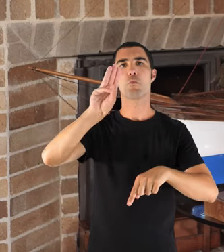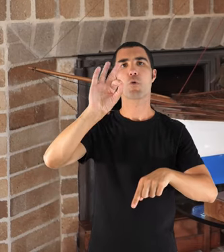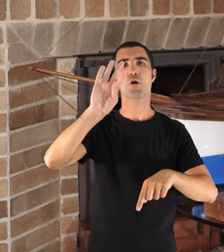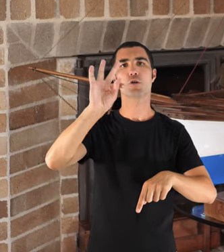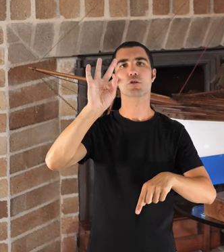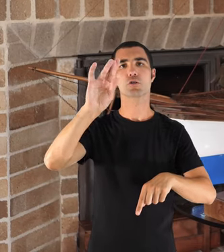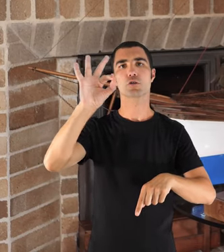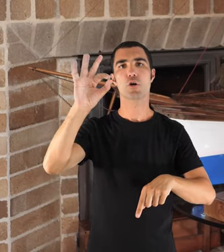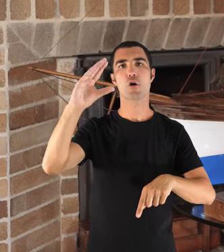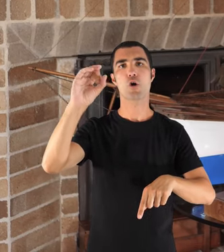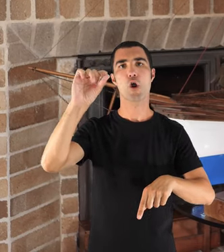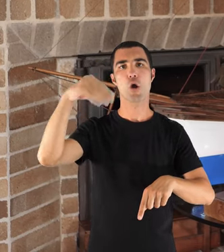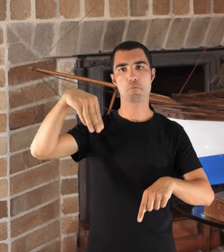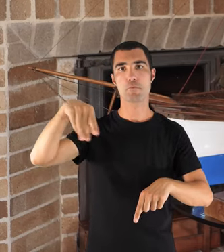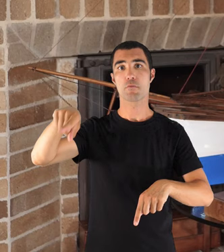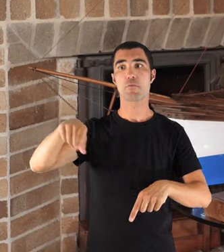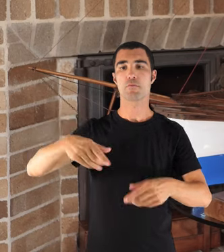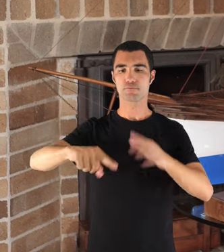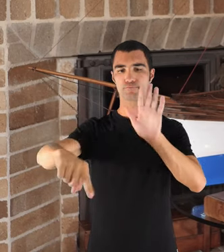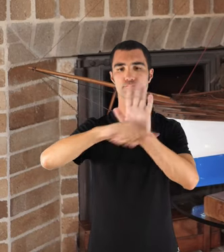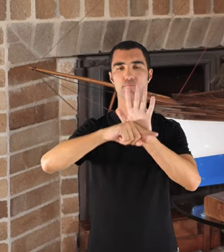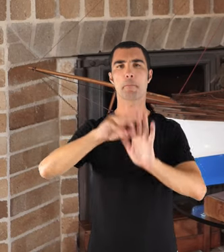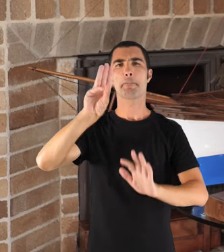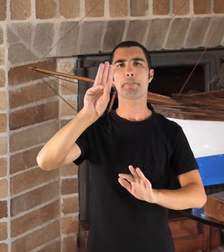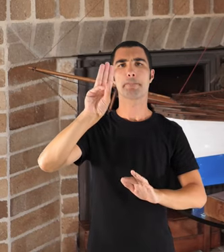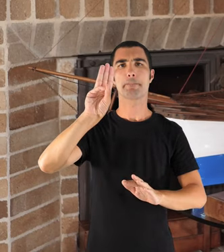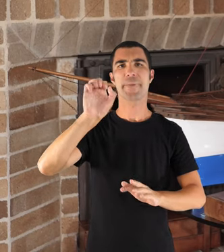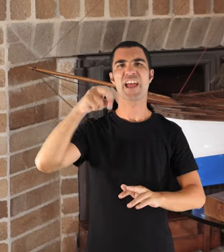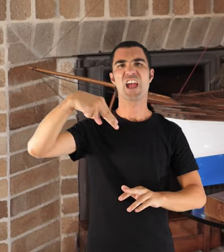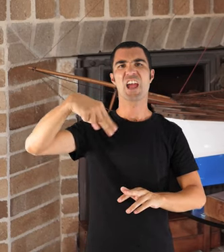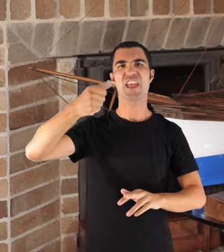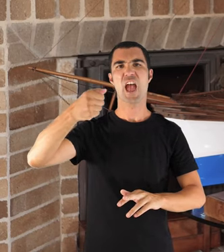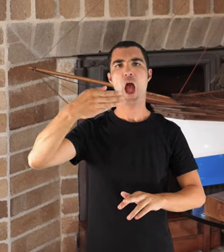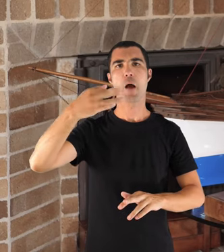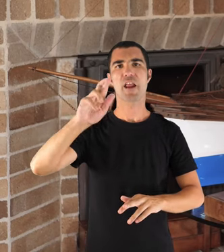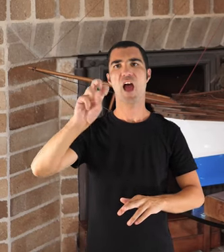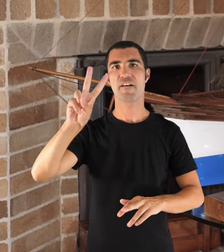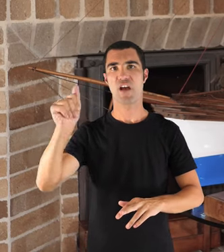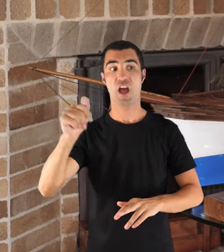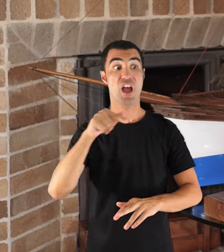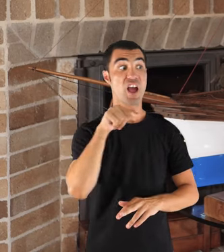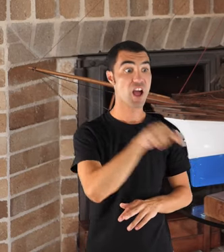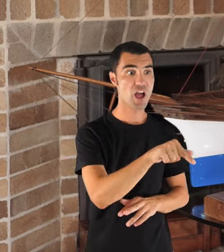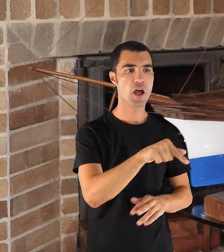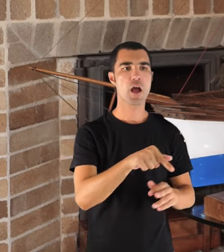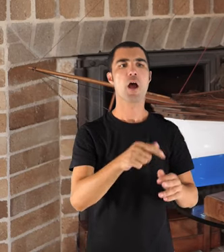Brava. I aquesta darrera que compraren era també un llaüt fet a Porto